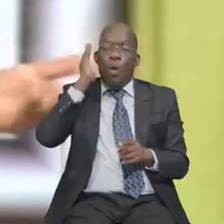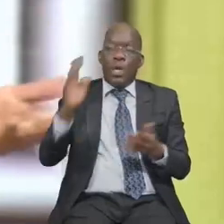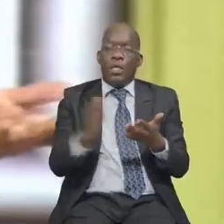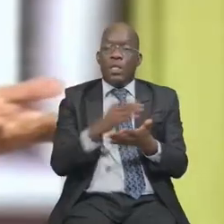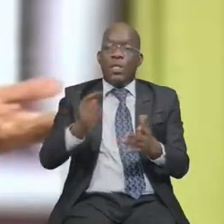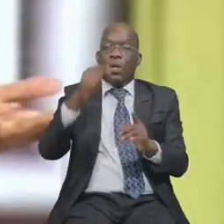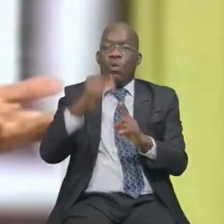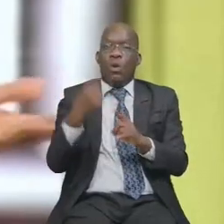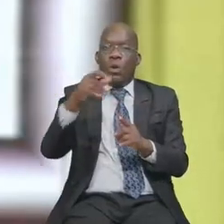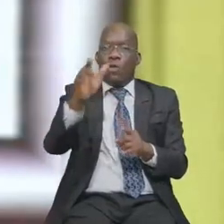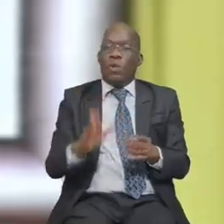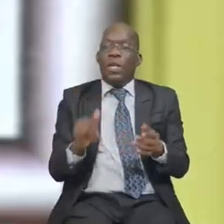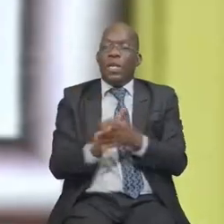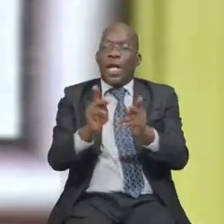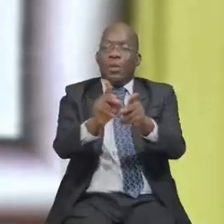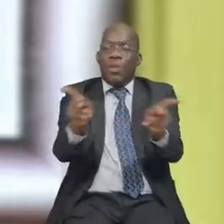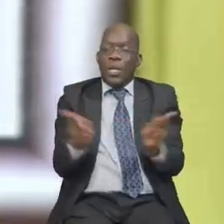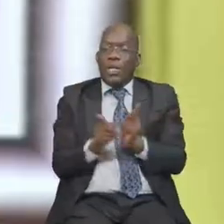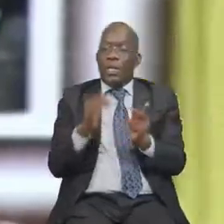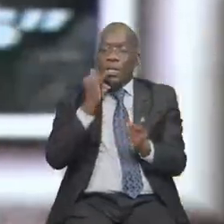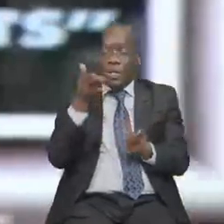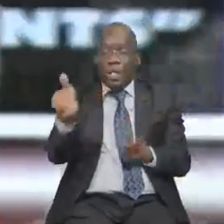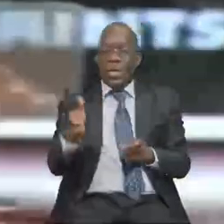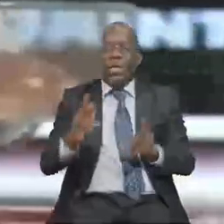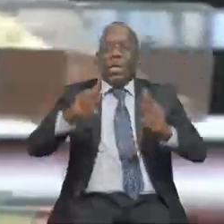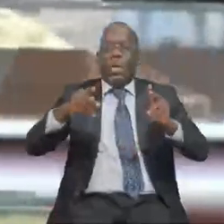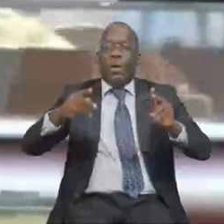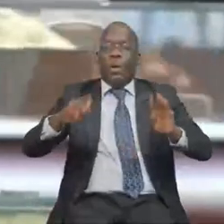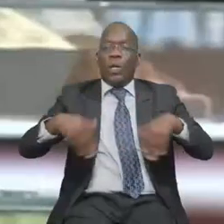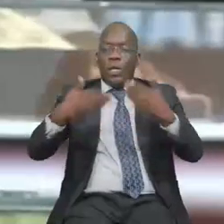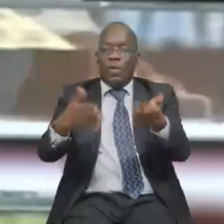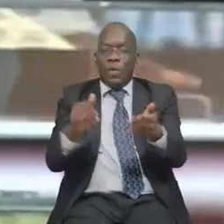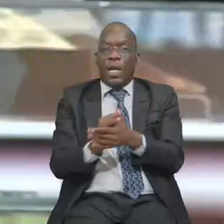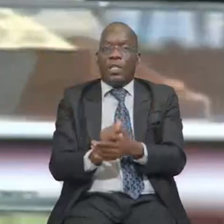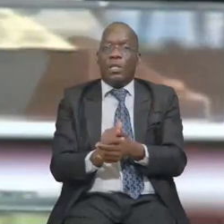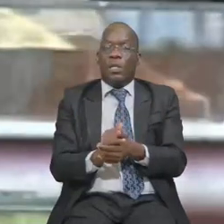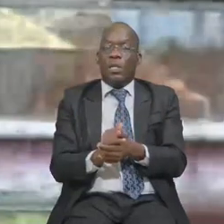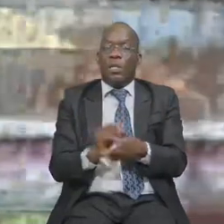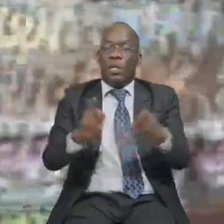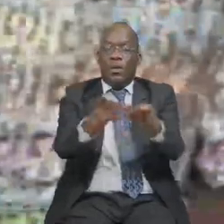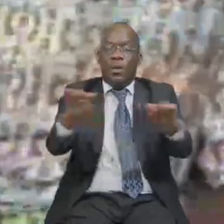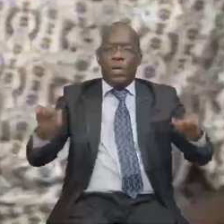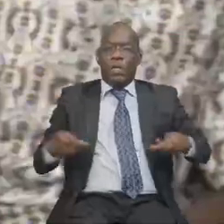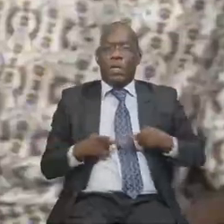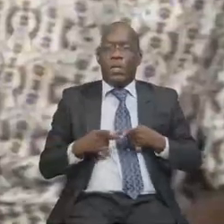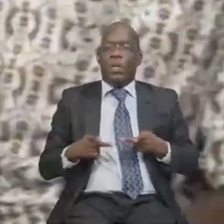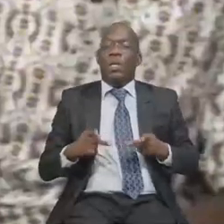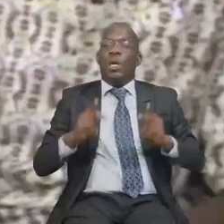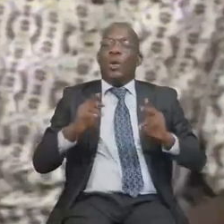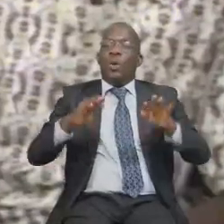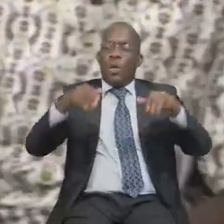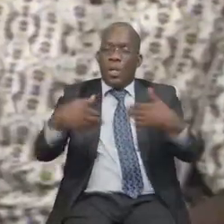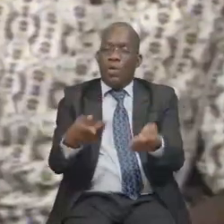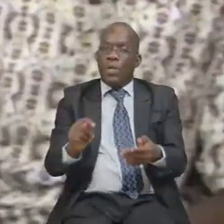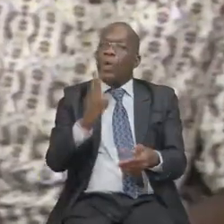ce lieu-là, c'est ce que tu dois faire pour voir le lieu, pour voir l'eau de vie, pour